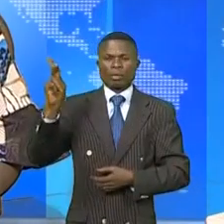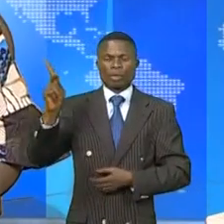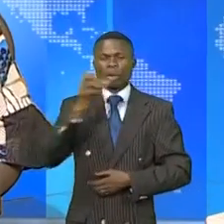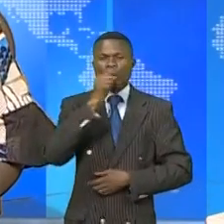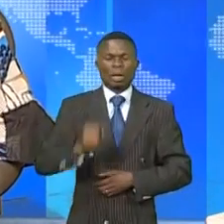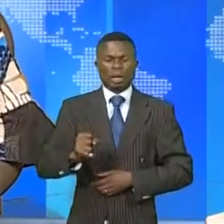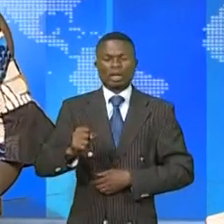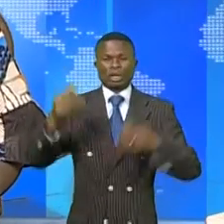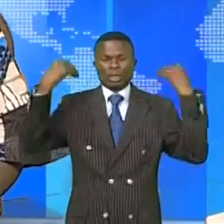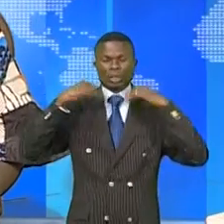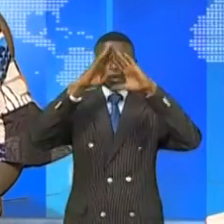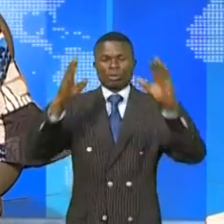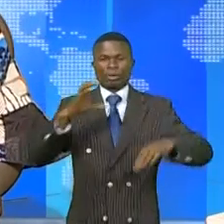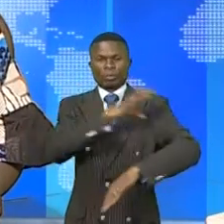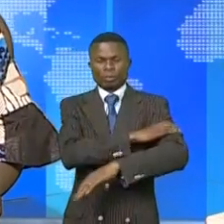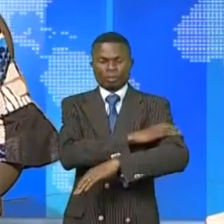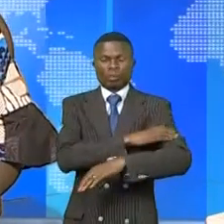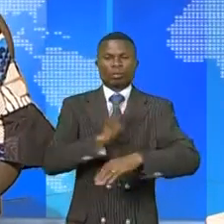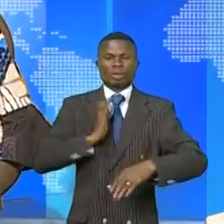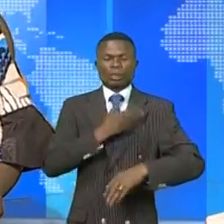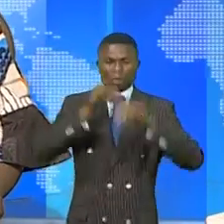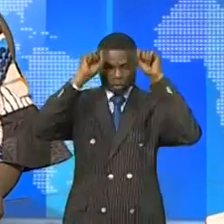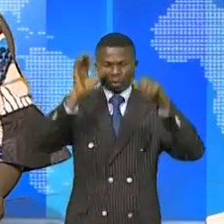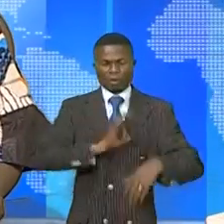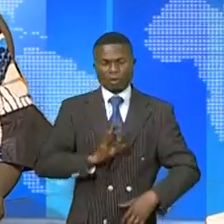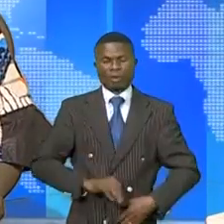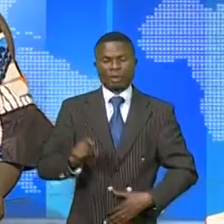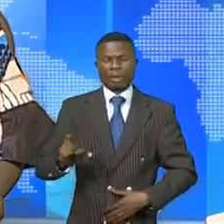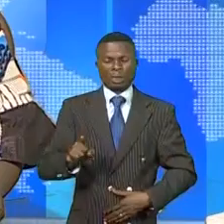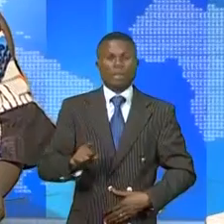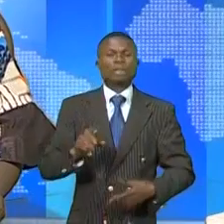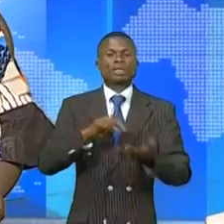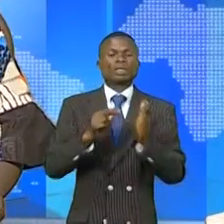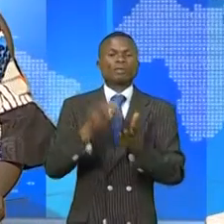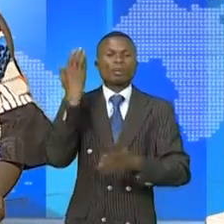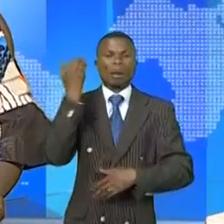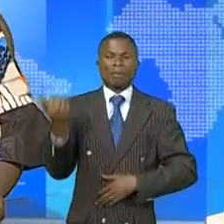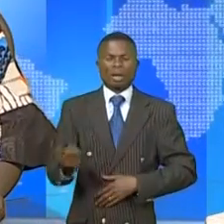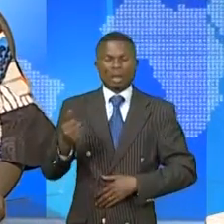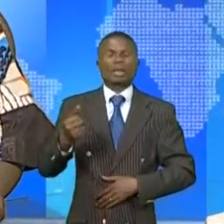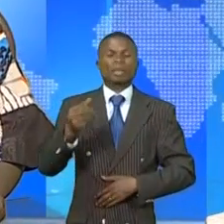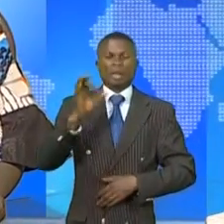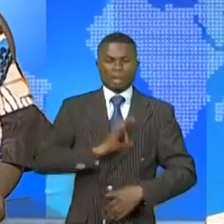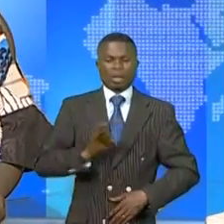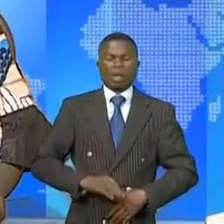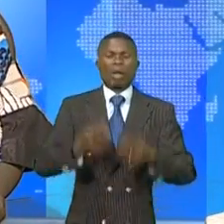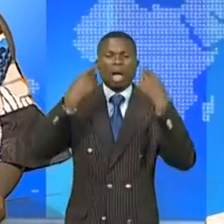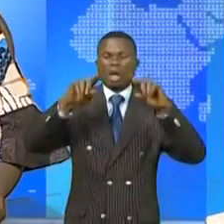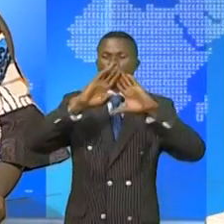la maison civile du chef de l'État, Félix-Antoine Tshisekedi, annonce à l'opinion tant